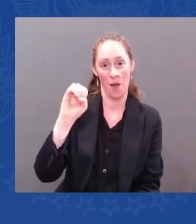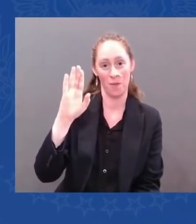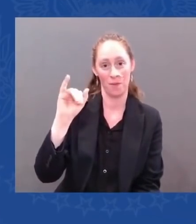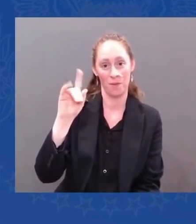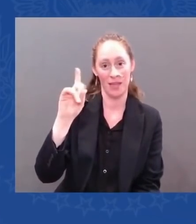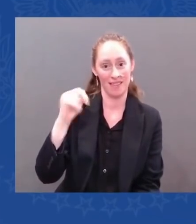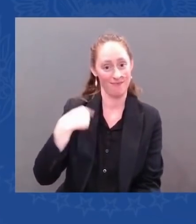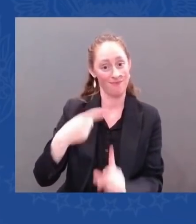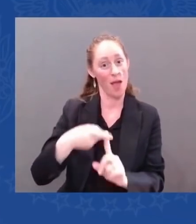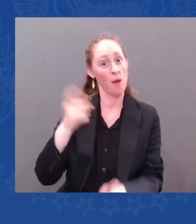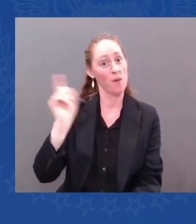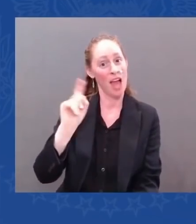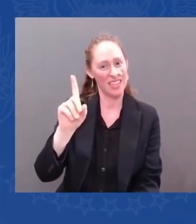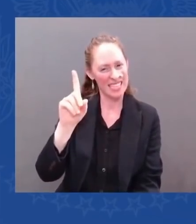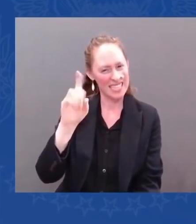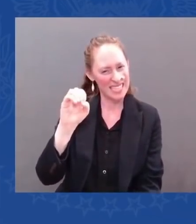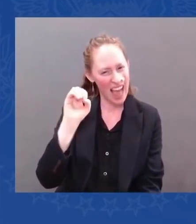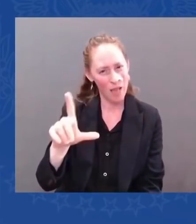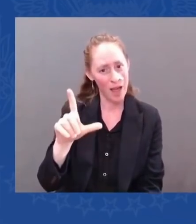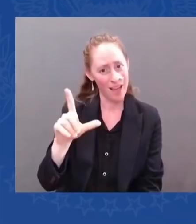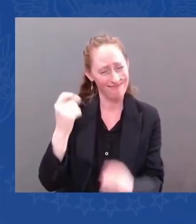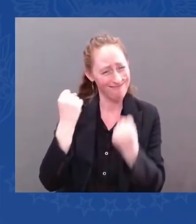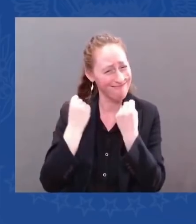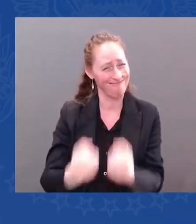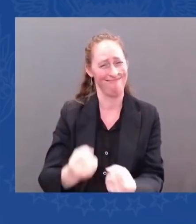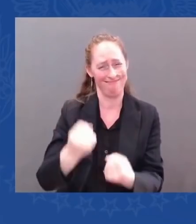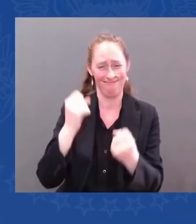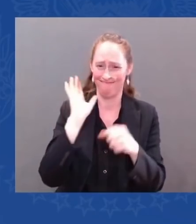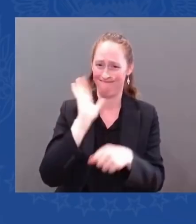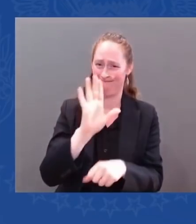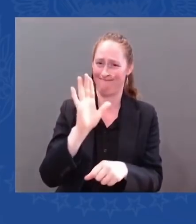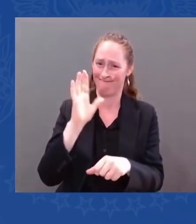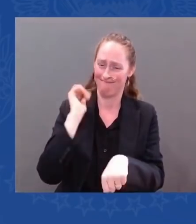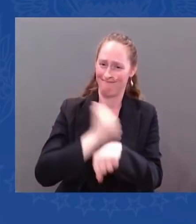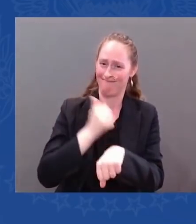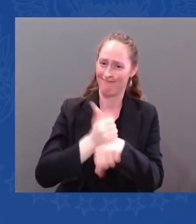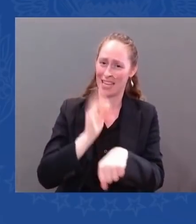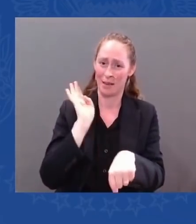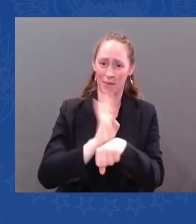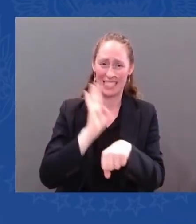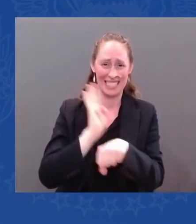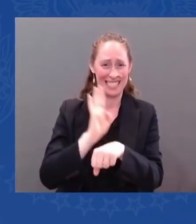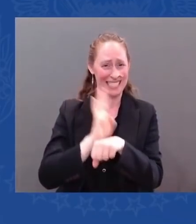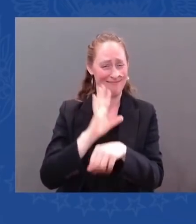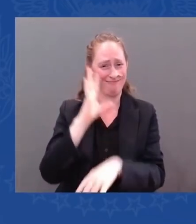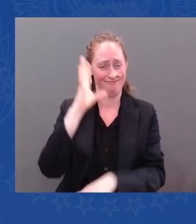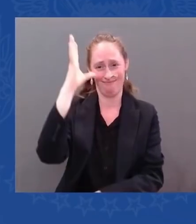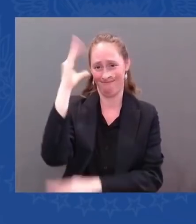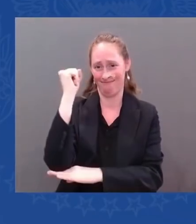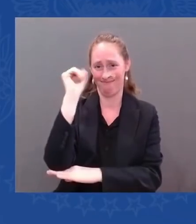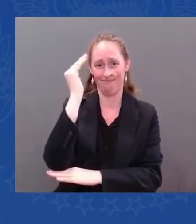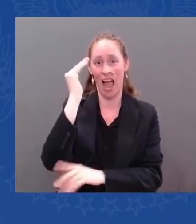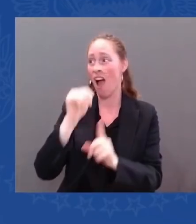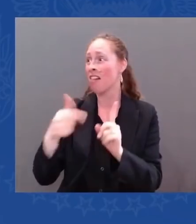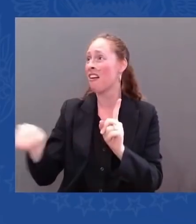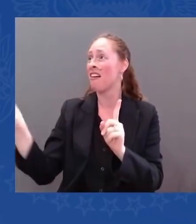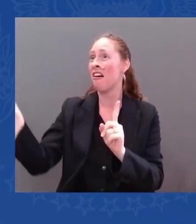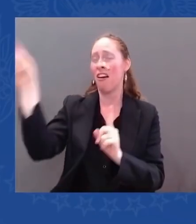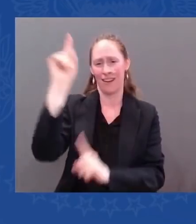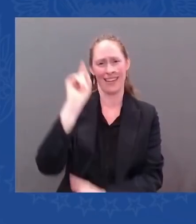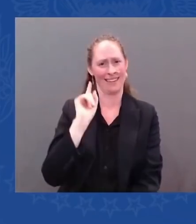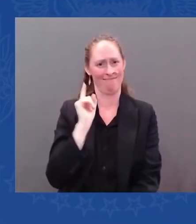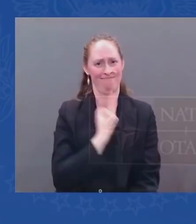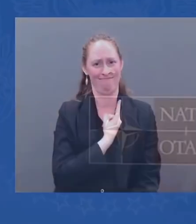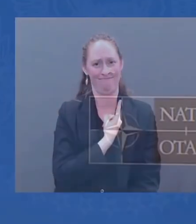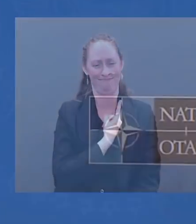ông bên khẳng định tại cuộc họp báo ở Paris nơi ông đang giữ các cuộc gặp thượng đỉnh nato Liên minh châu Âu và J7 về cuộc chiến